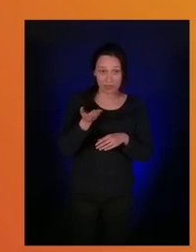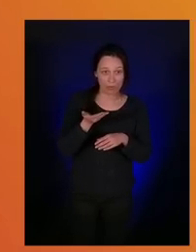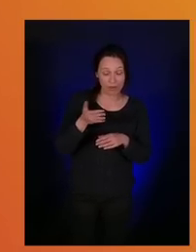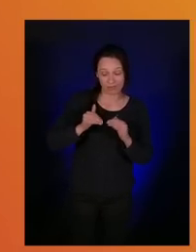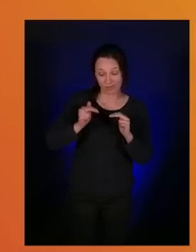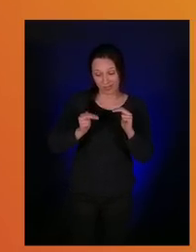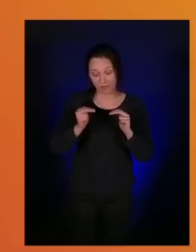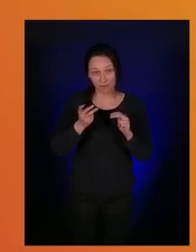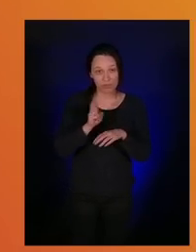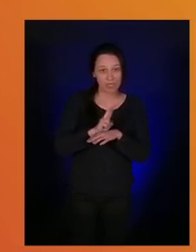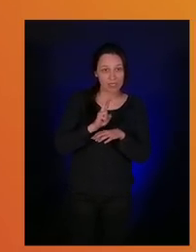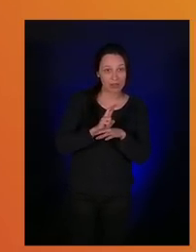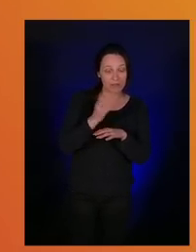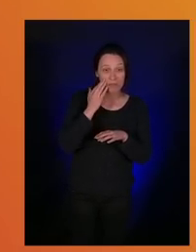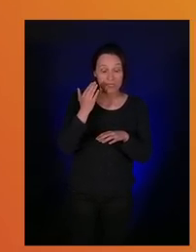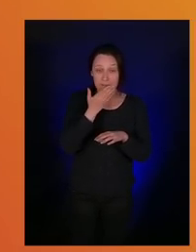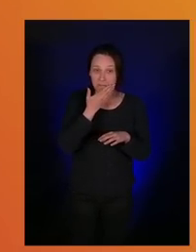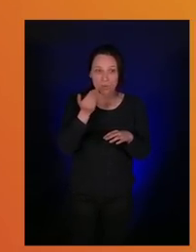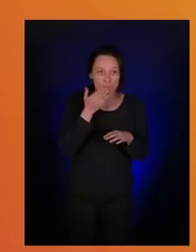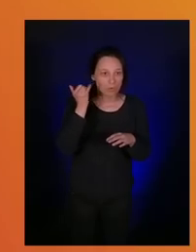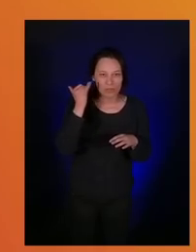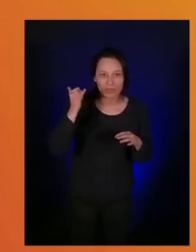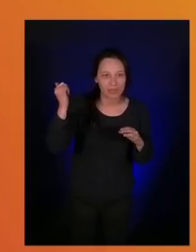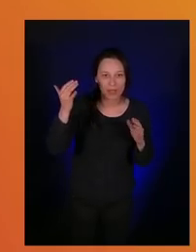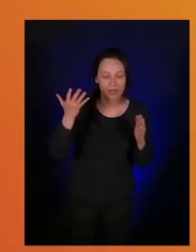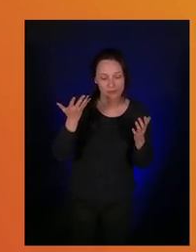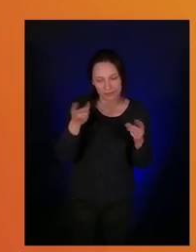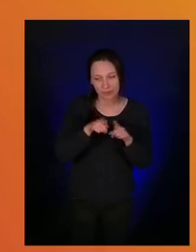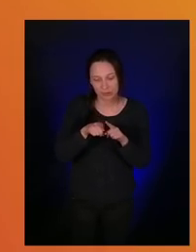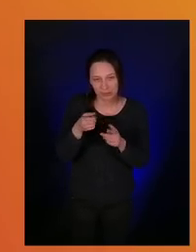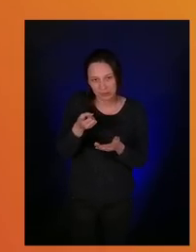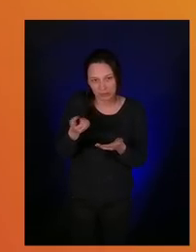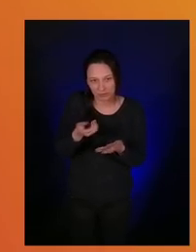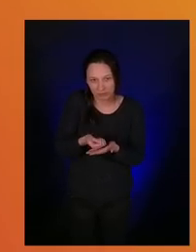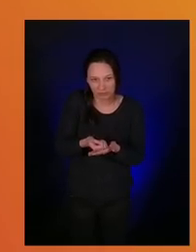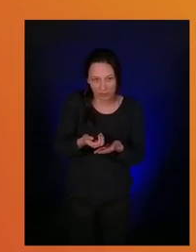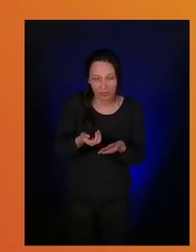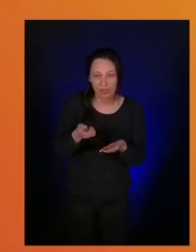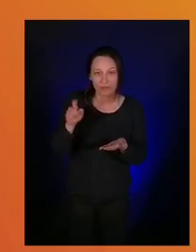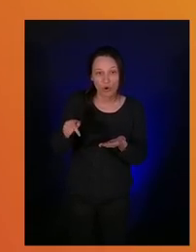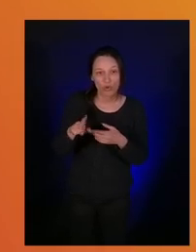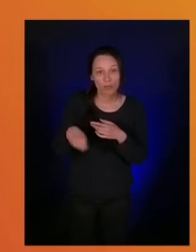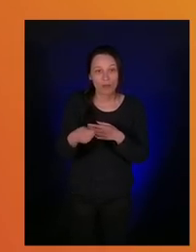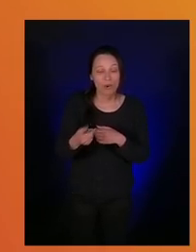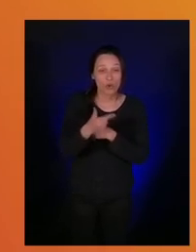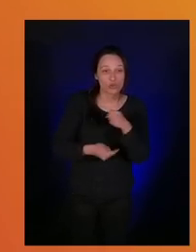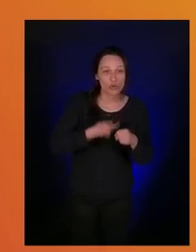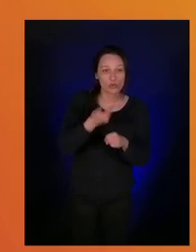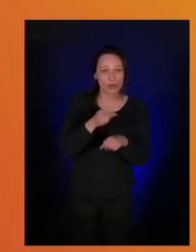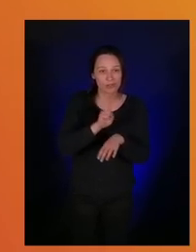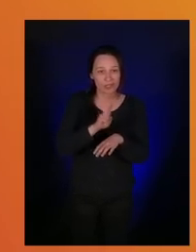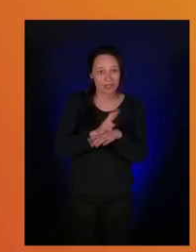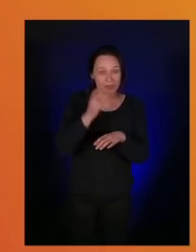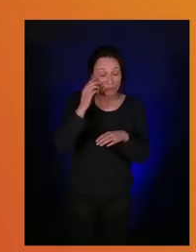cas, qui est en même temps le moins bon des cas, en réalité, doit permettre à une organisation d'avoir 2 ans de réserve lui permettant de couvrir un